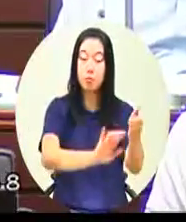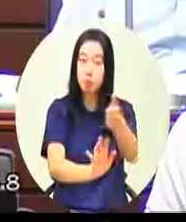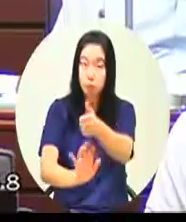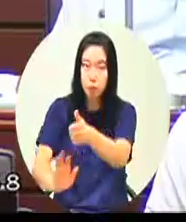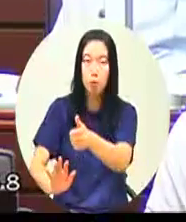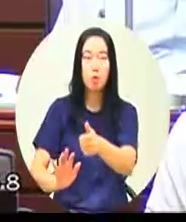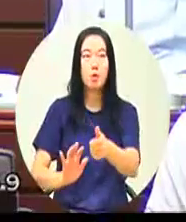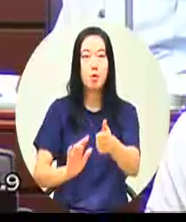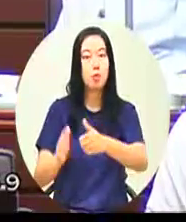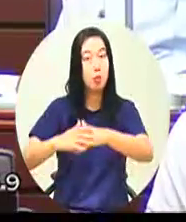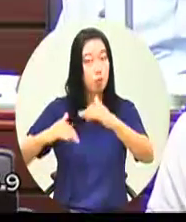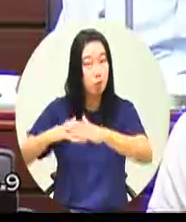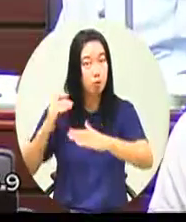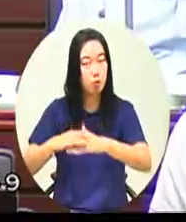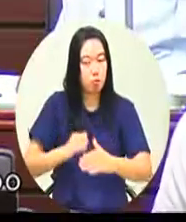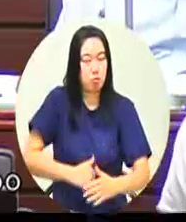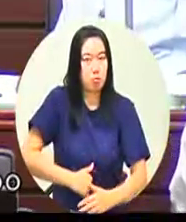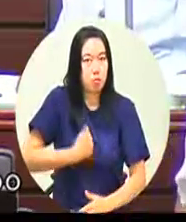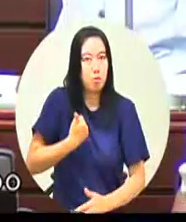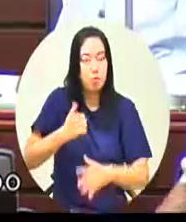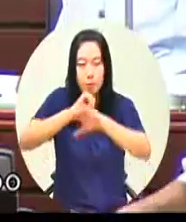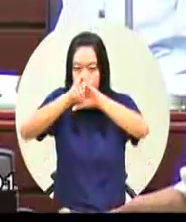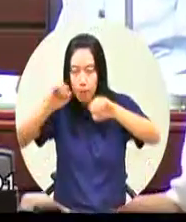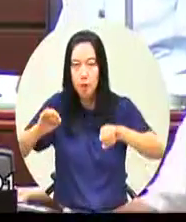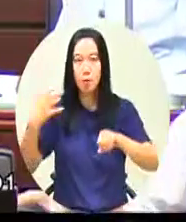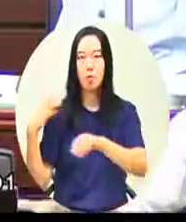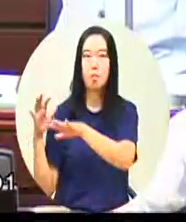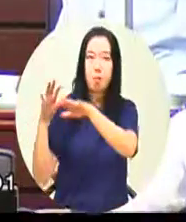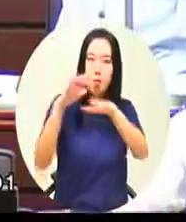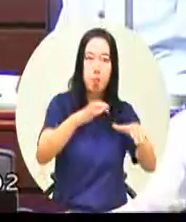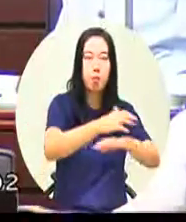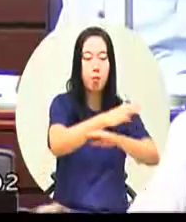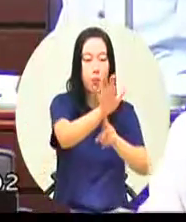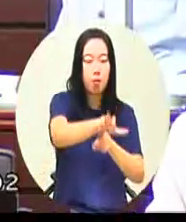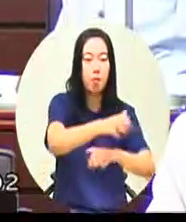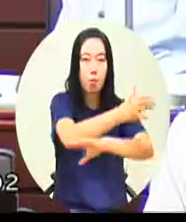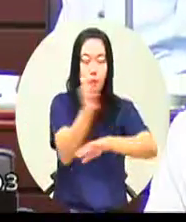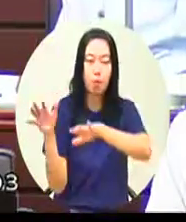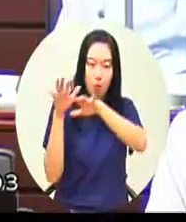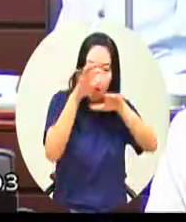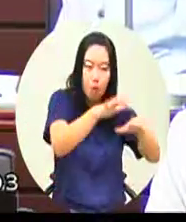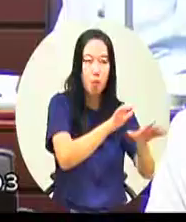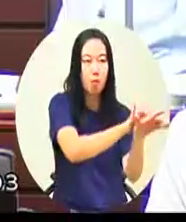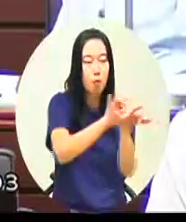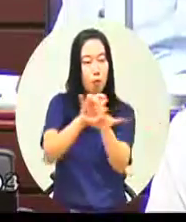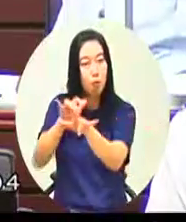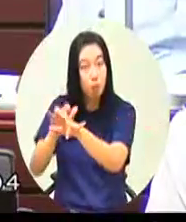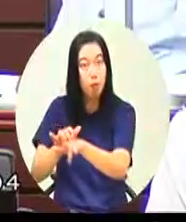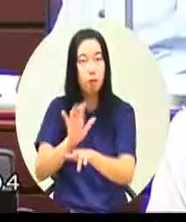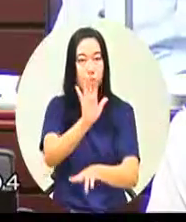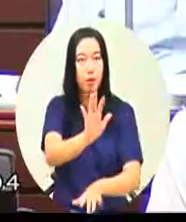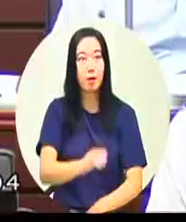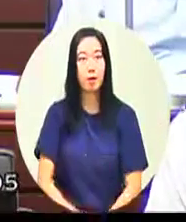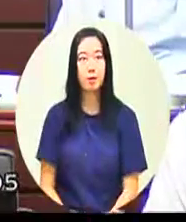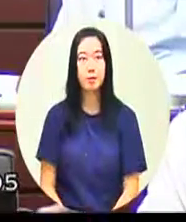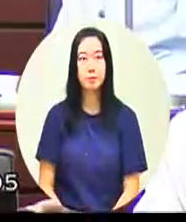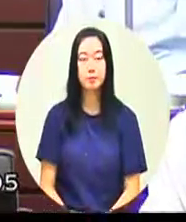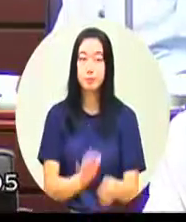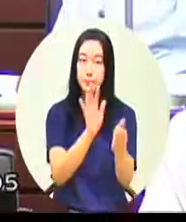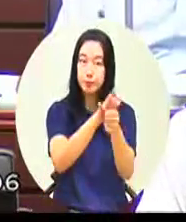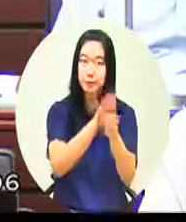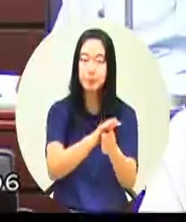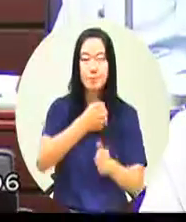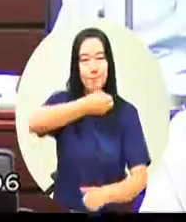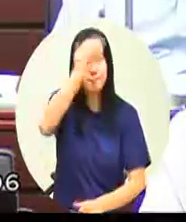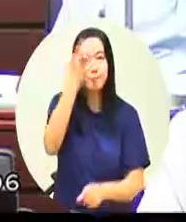教育的一个系统呢，然后来实地呢，很实务的走入农村。啊，河岸的农村呢，我们的一些年轻的农民也